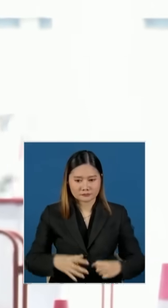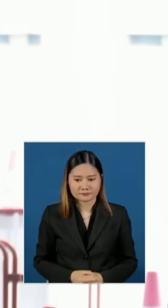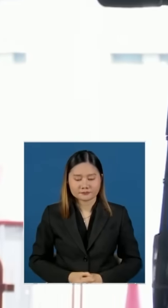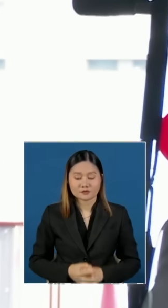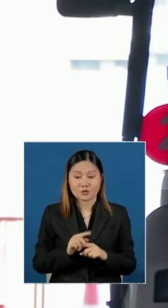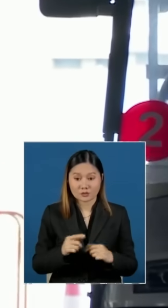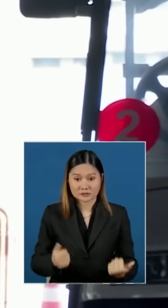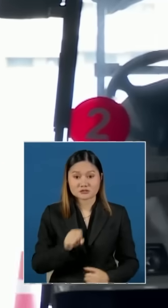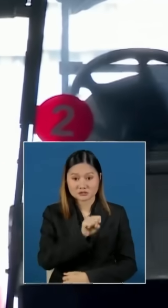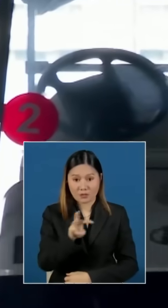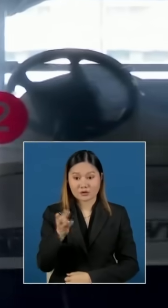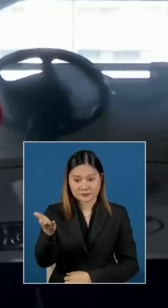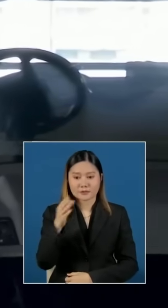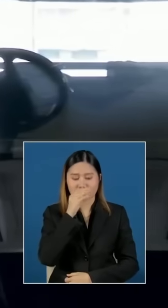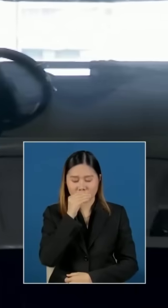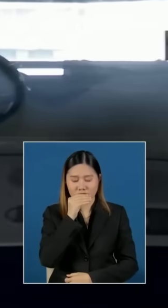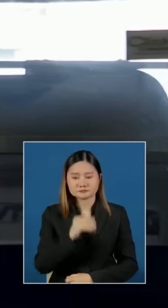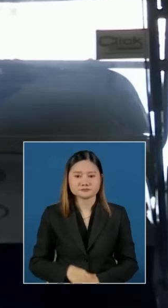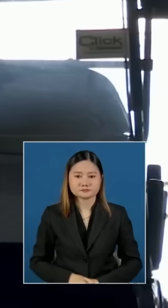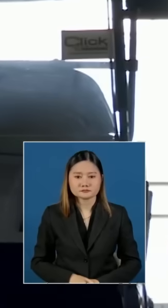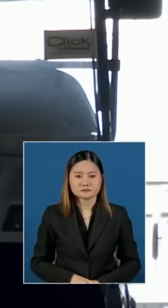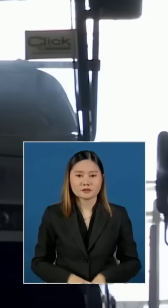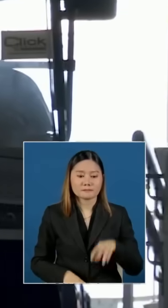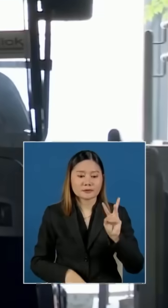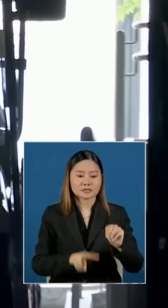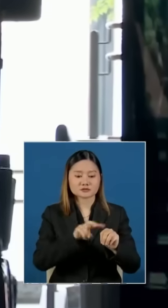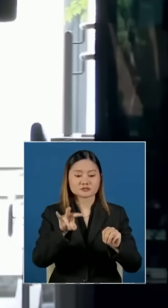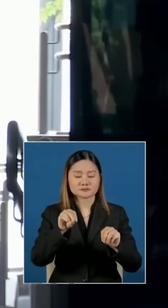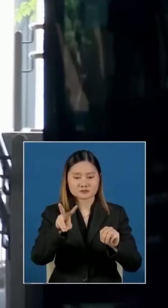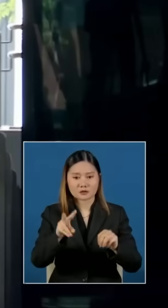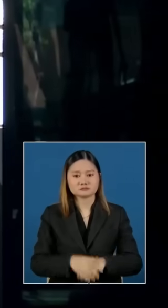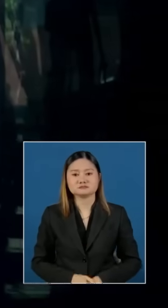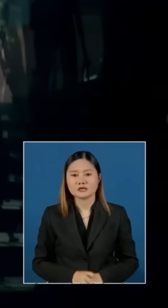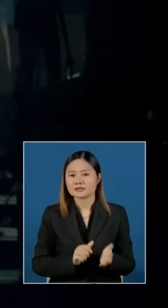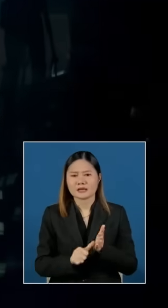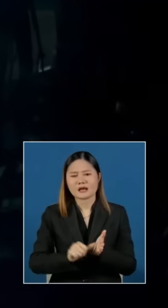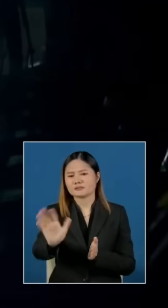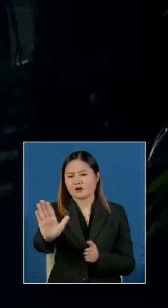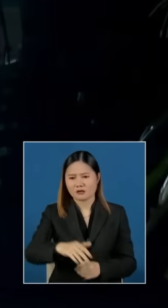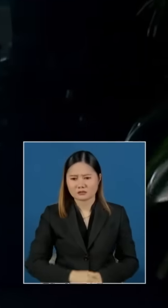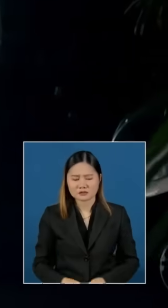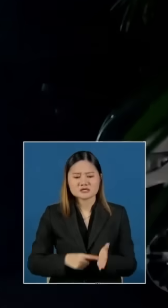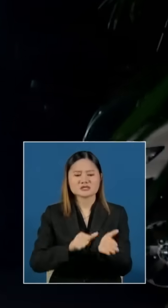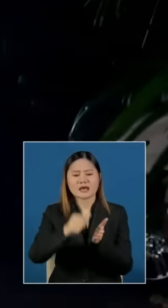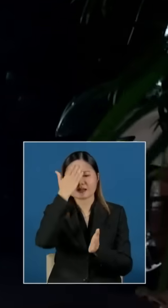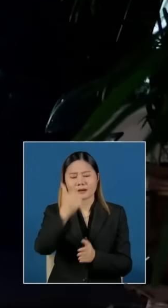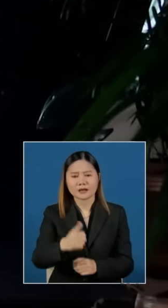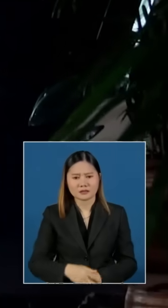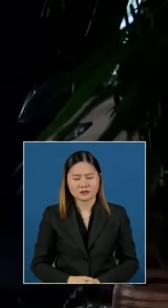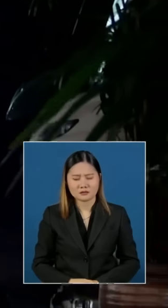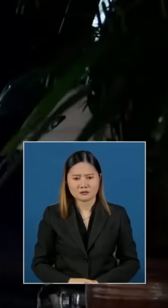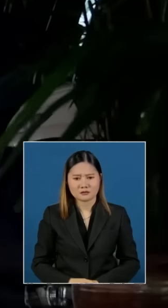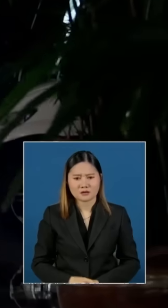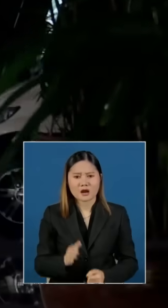วันนี้สว.สมชายก็พูดเลยบอกว่ามาตรา272ไม่จำเป็นต้องแก้จะยื่นแก้ทำไมเดี๋ยว